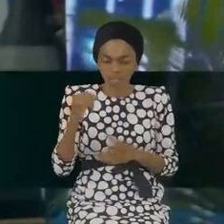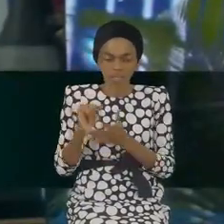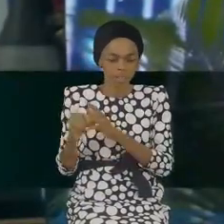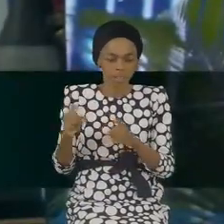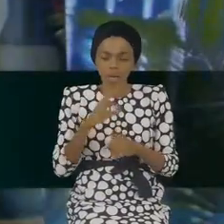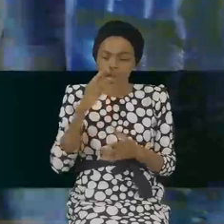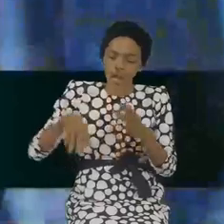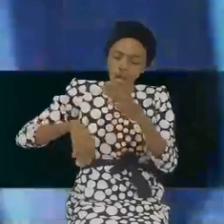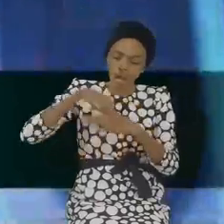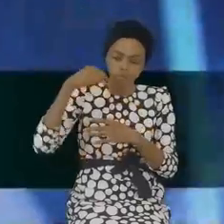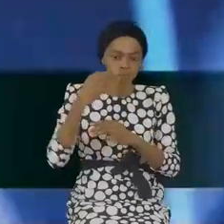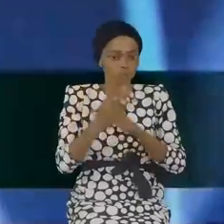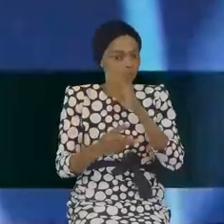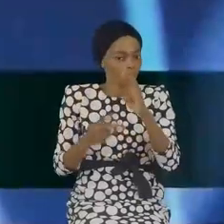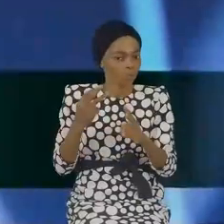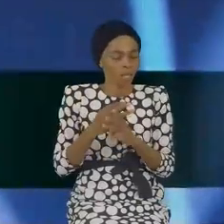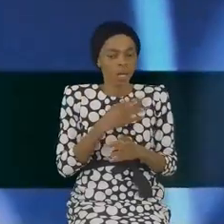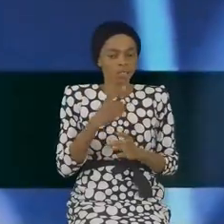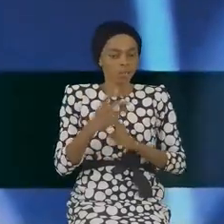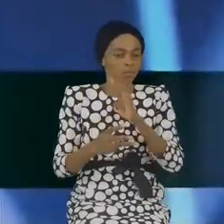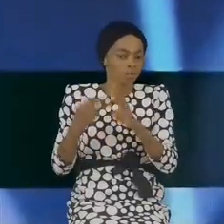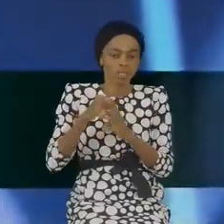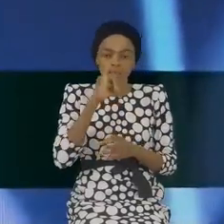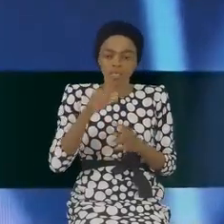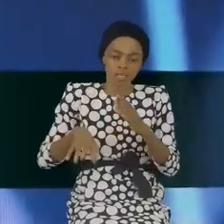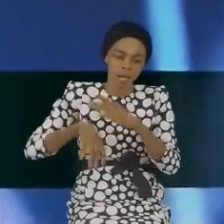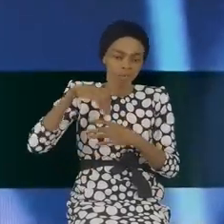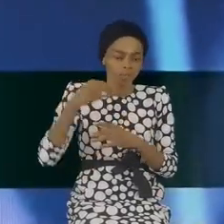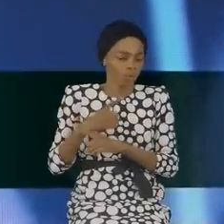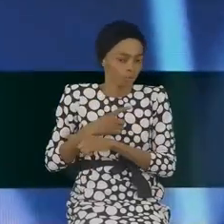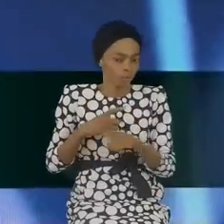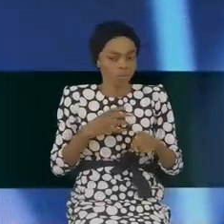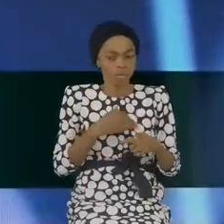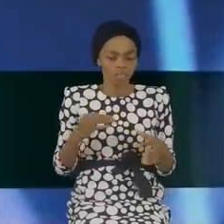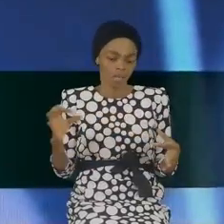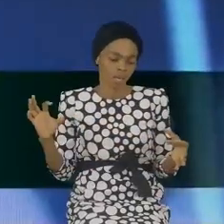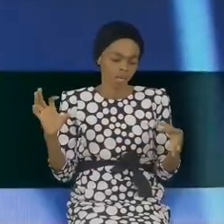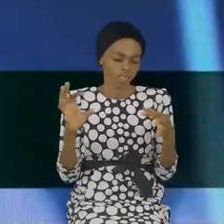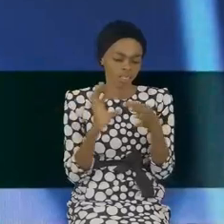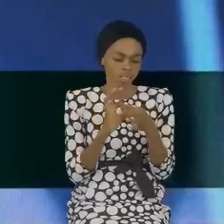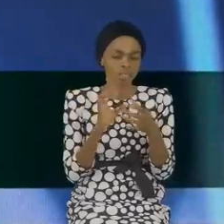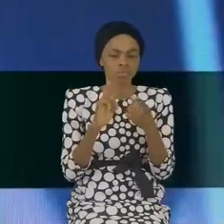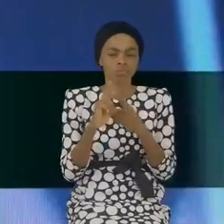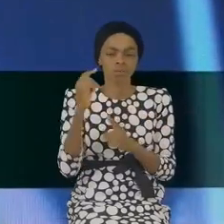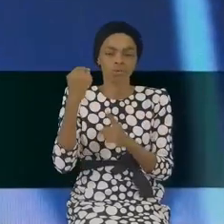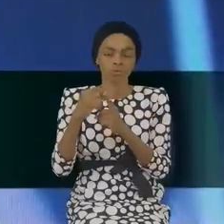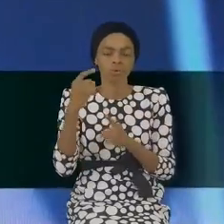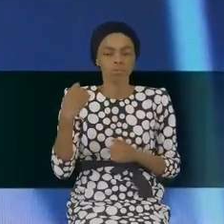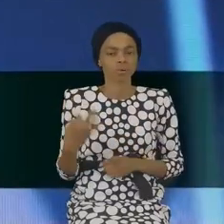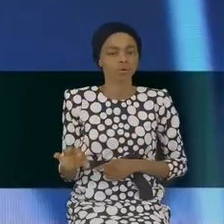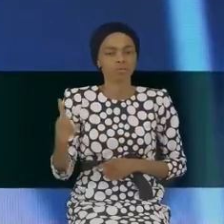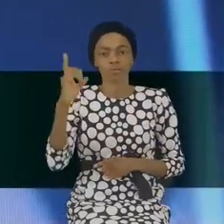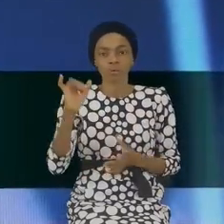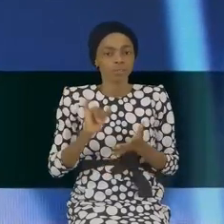est arraché de leur vie et qu'ils sont attachés à la parole de Dieu?